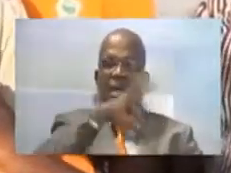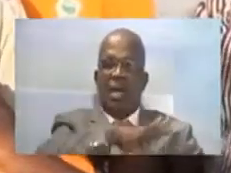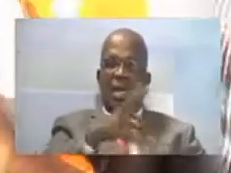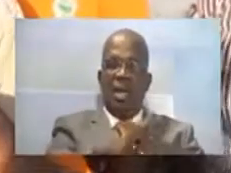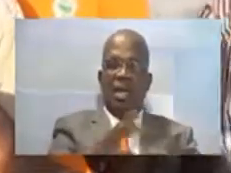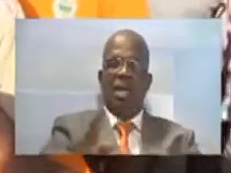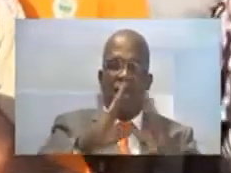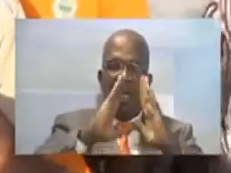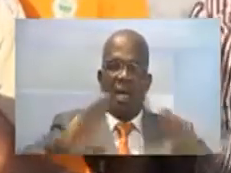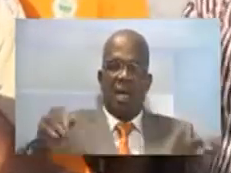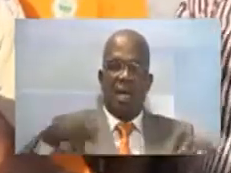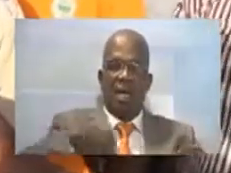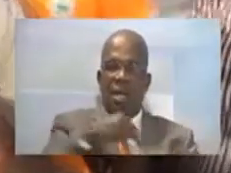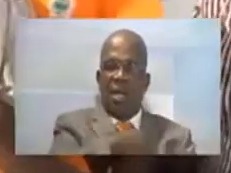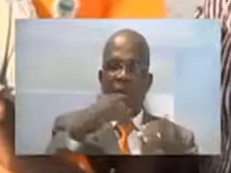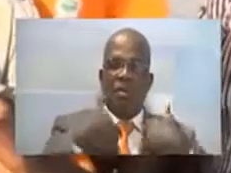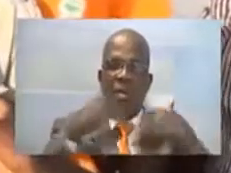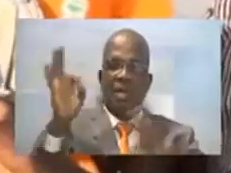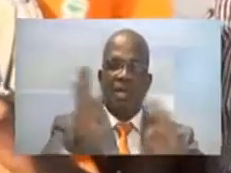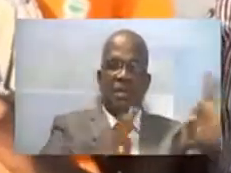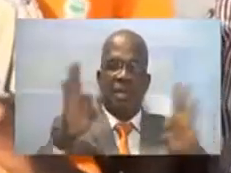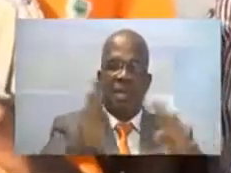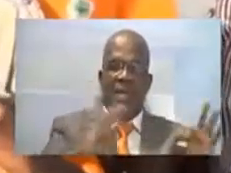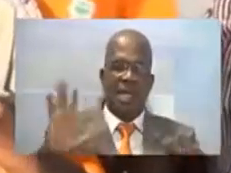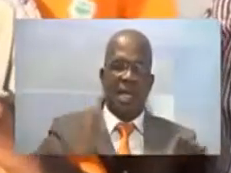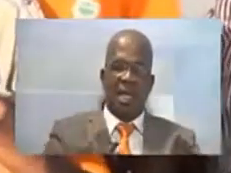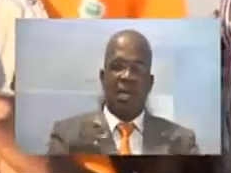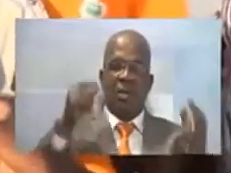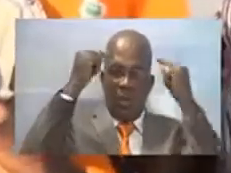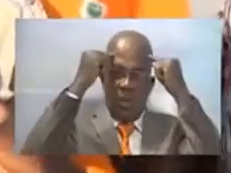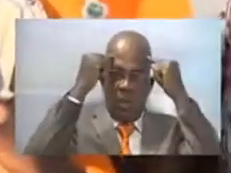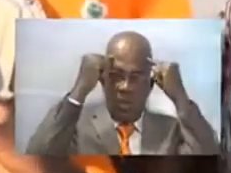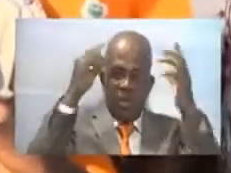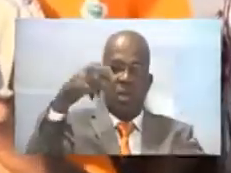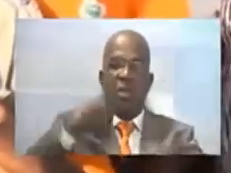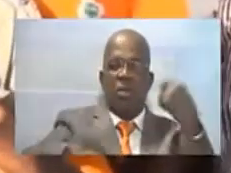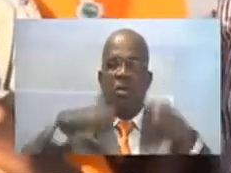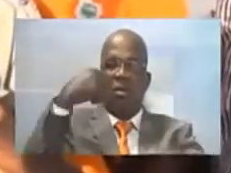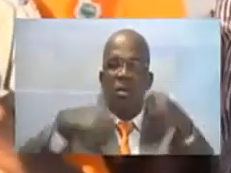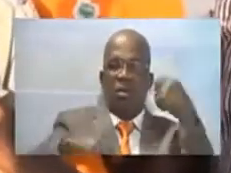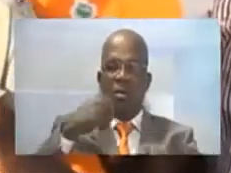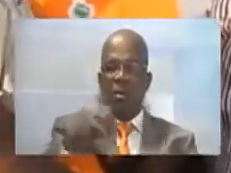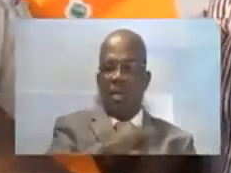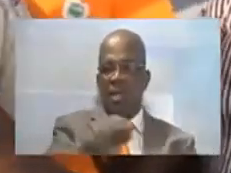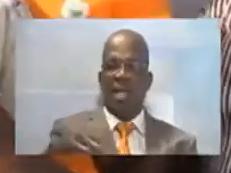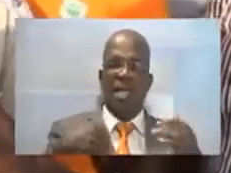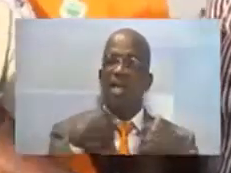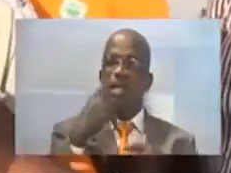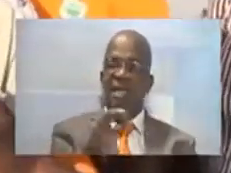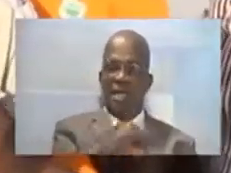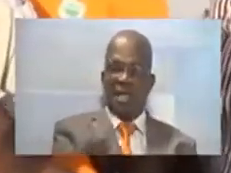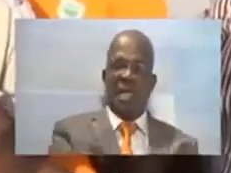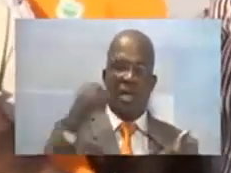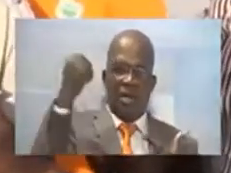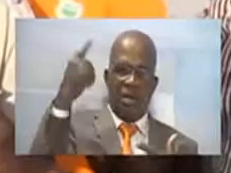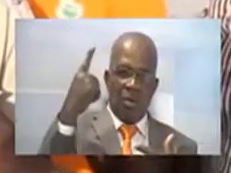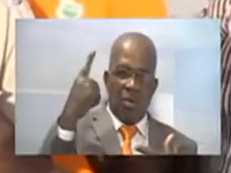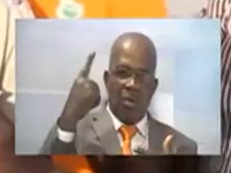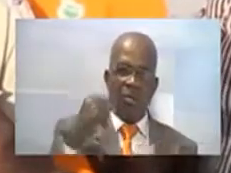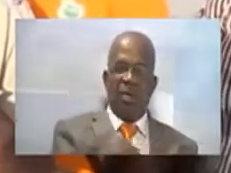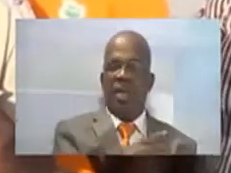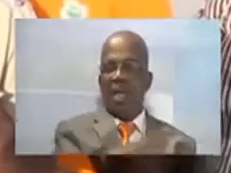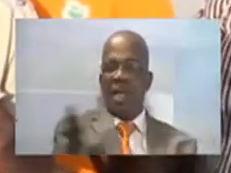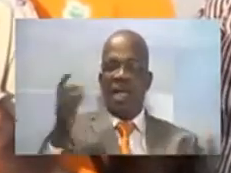difficultés et il a bien compris a pris bons acteurs de vraiment travailler et là dessus vous pouvez à revoir